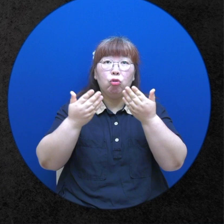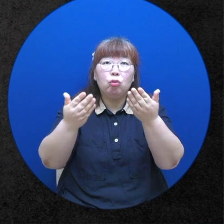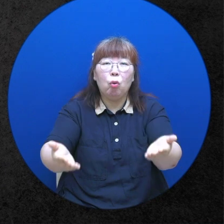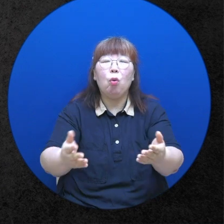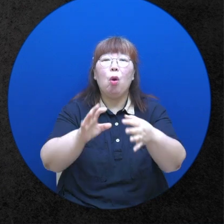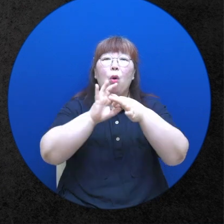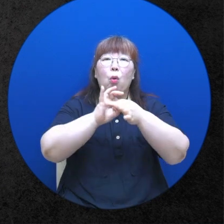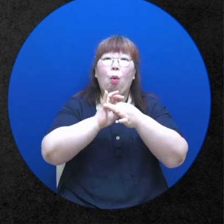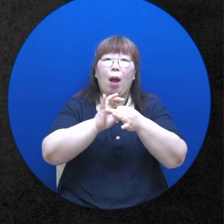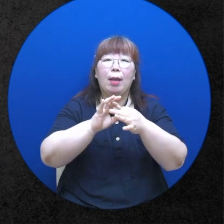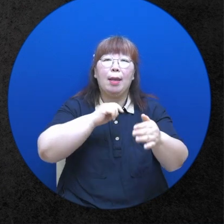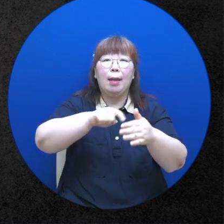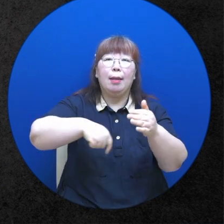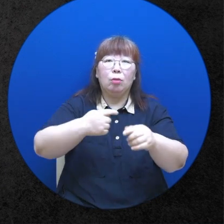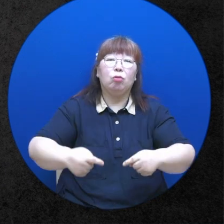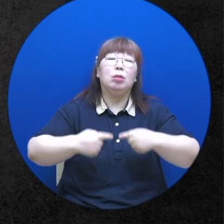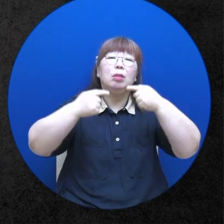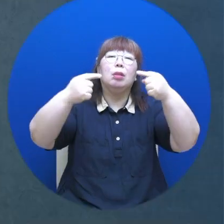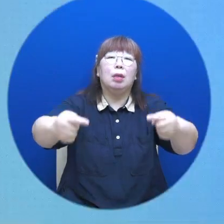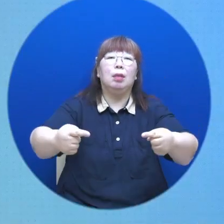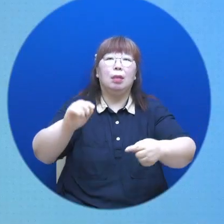관계 안으로 들어오는 것이다.